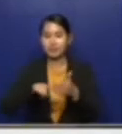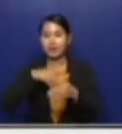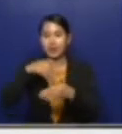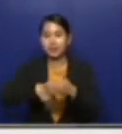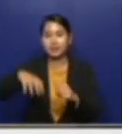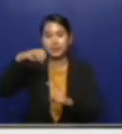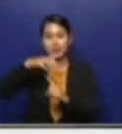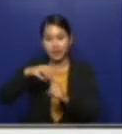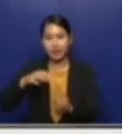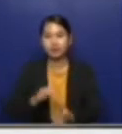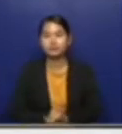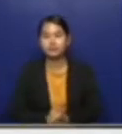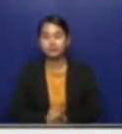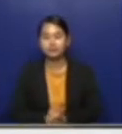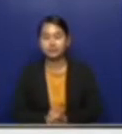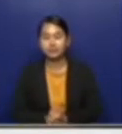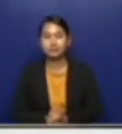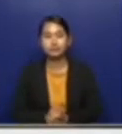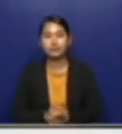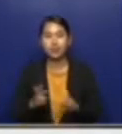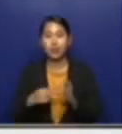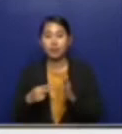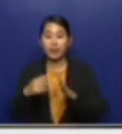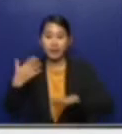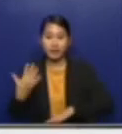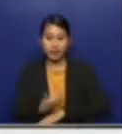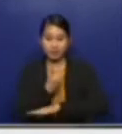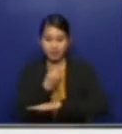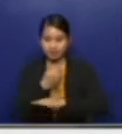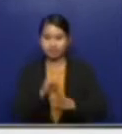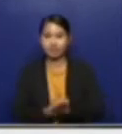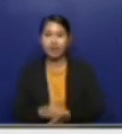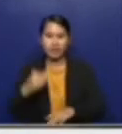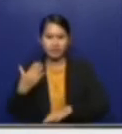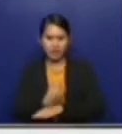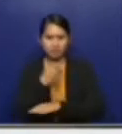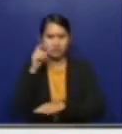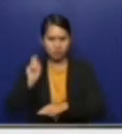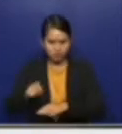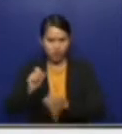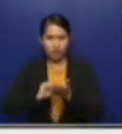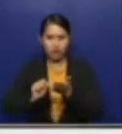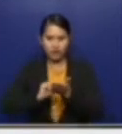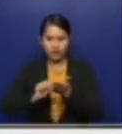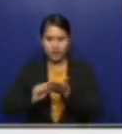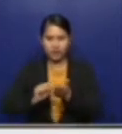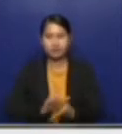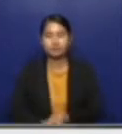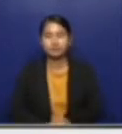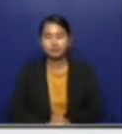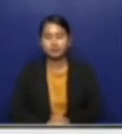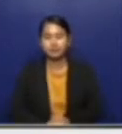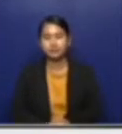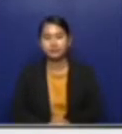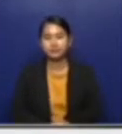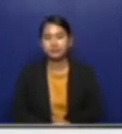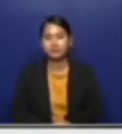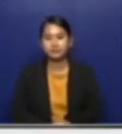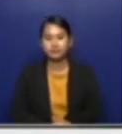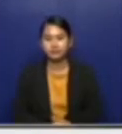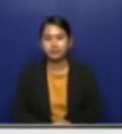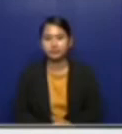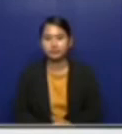าตรงนี้มันเป็นการเมืองการเมืองต้องแก้ด้วยการเมืองไม่ใช่เอาตัวอื่นแ